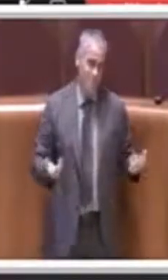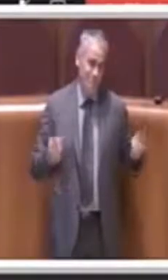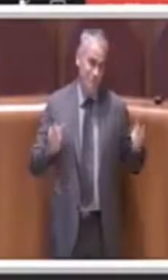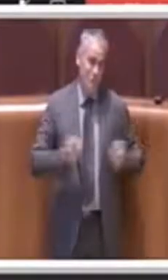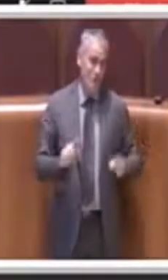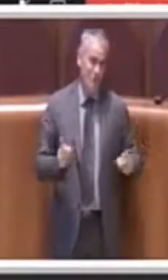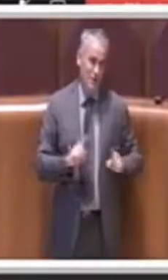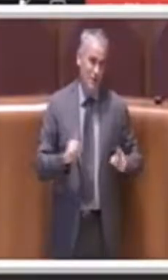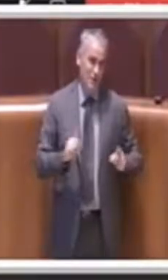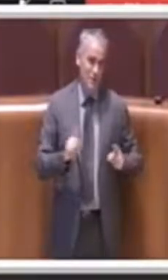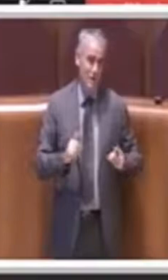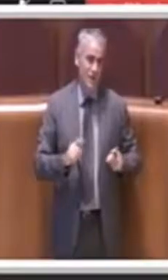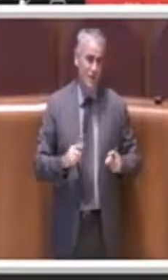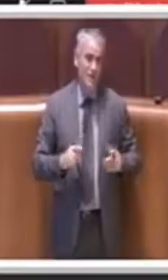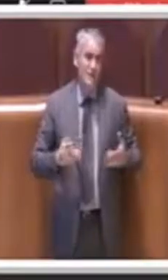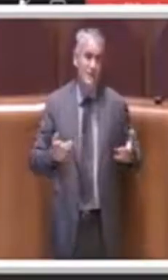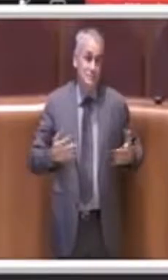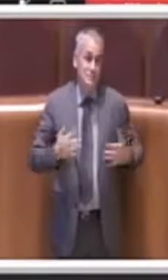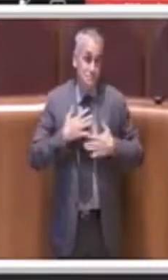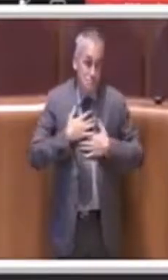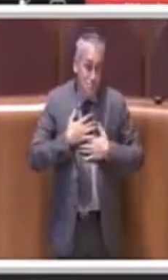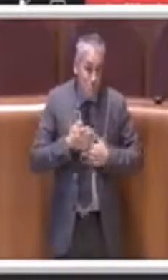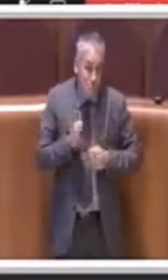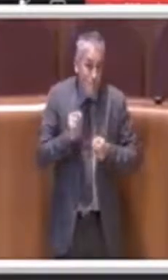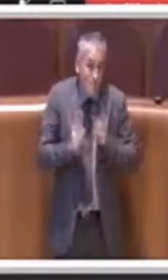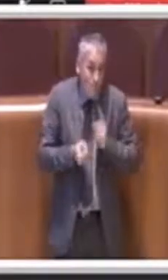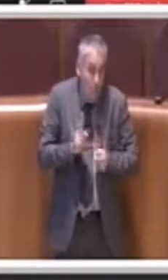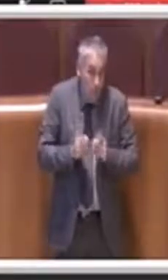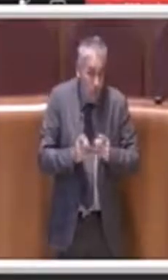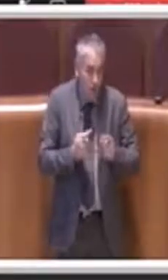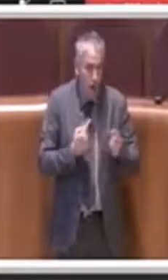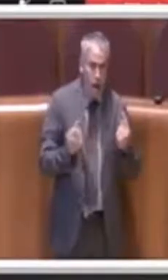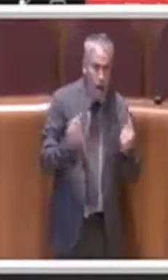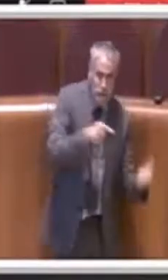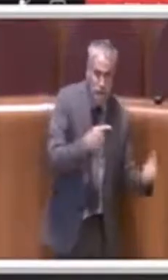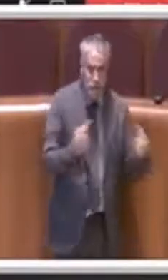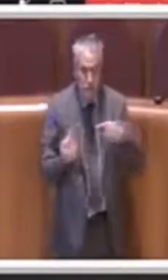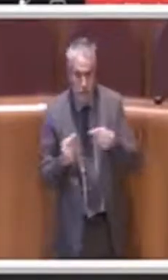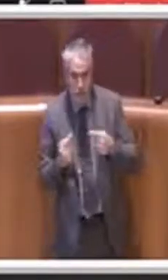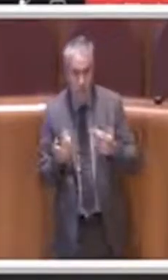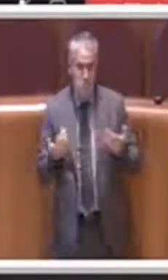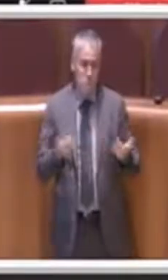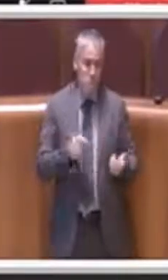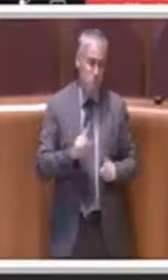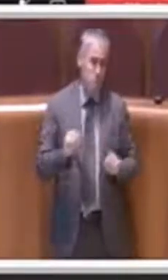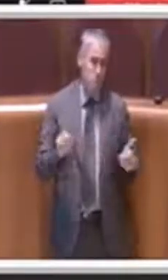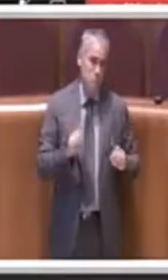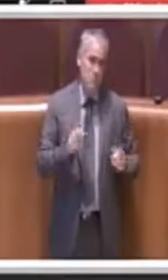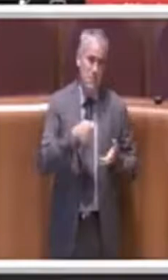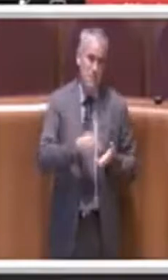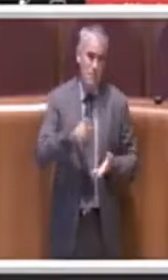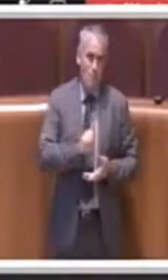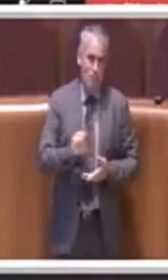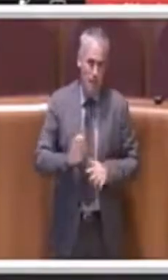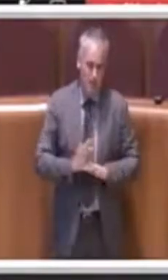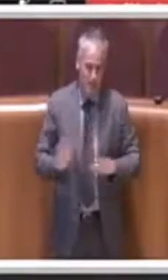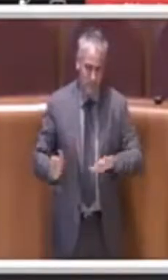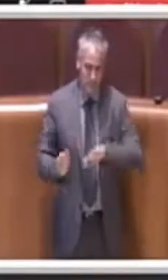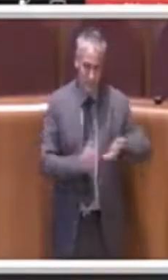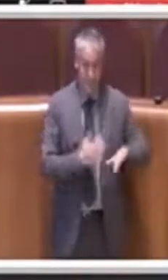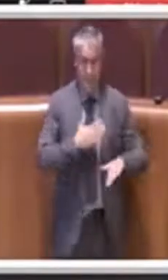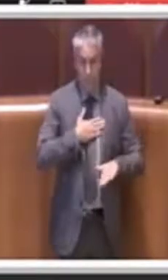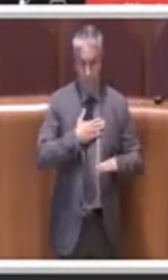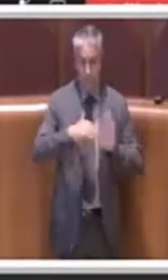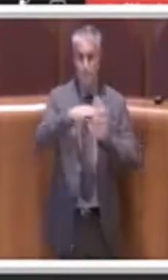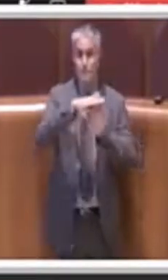superfluo. Non credo che dal punto di vista politico possa essere oggetto di attenzione, anche perché, ripeto, le nostre linee programmatiche